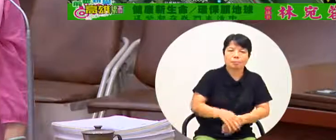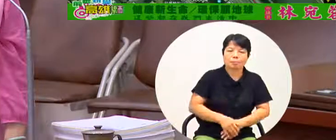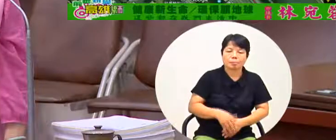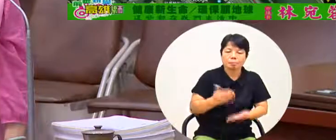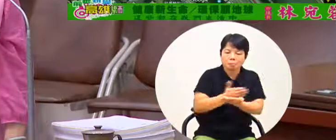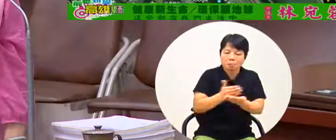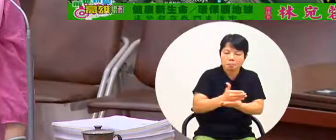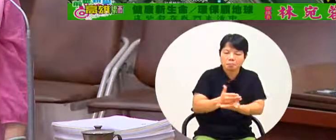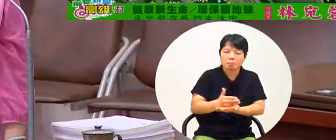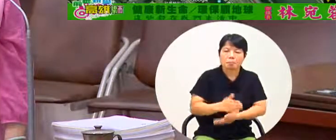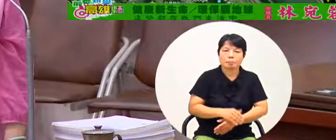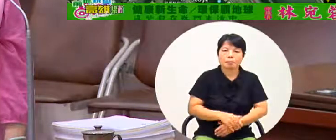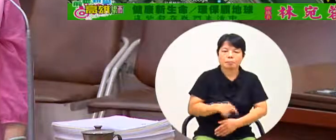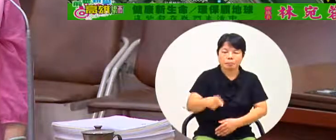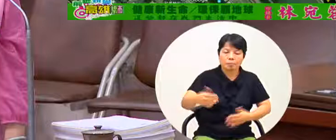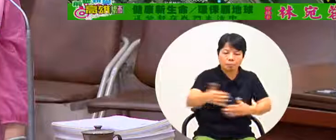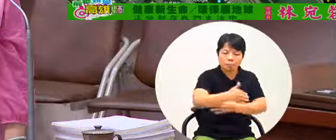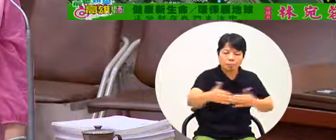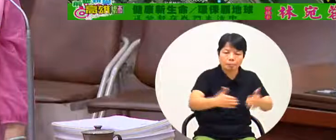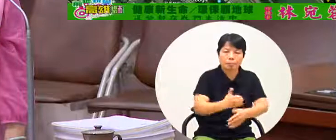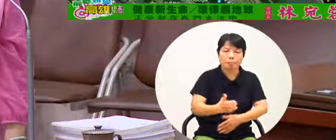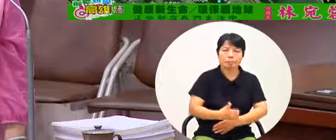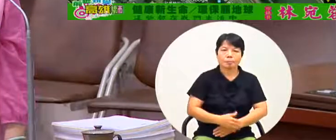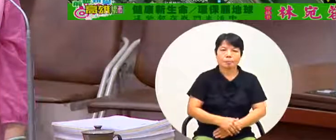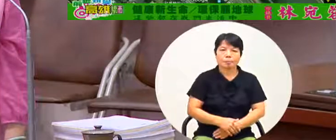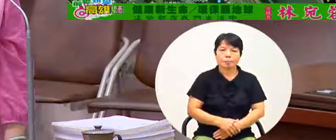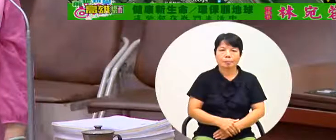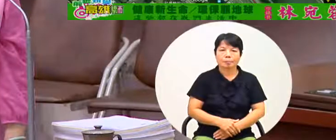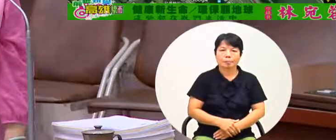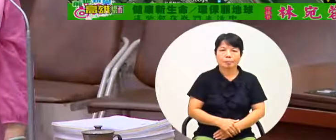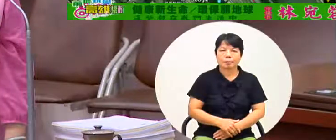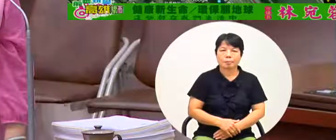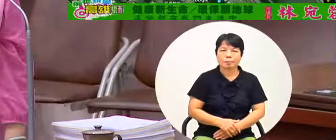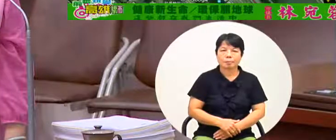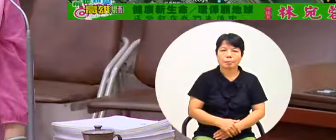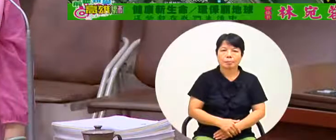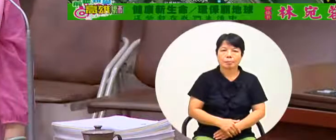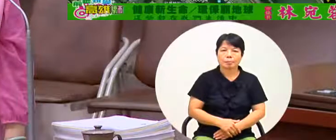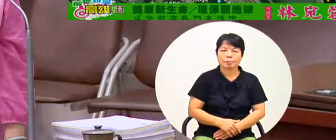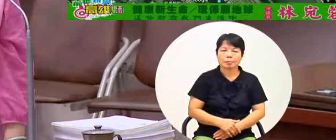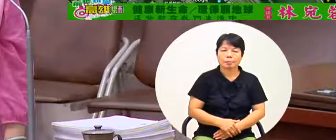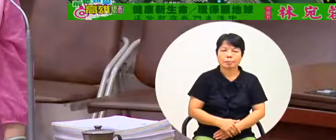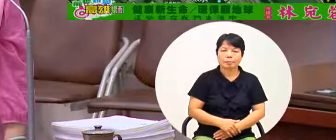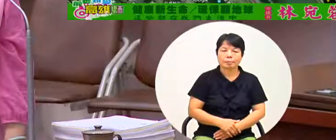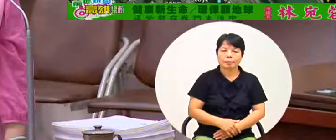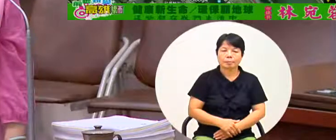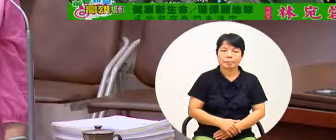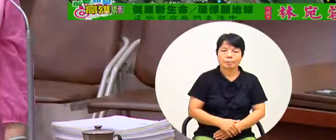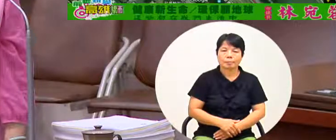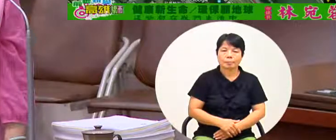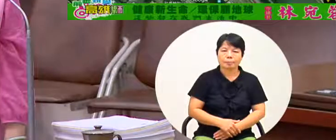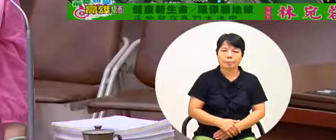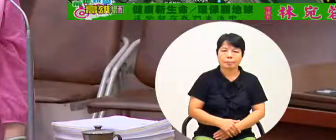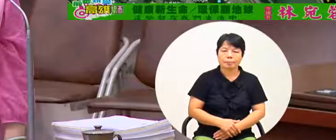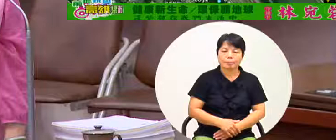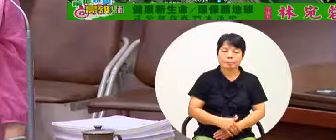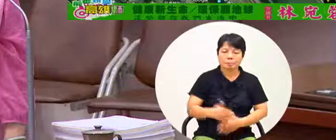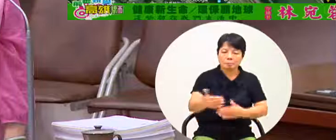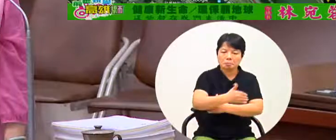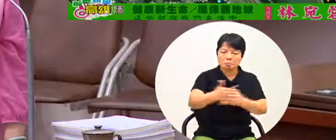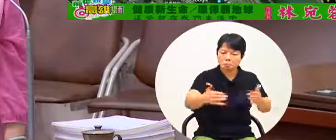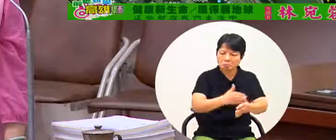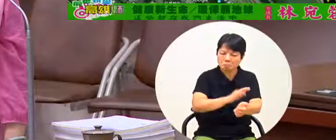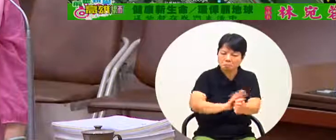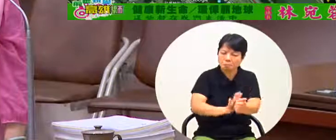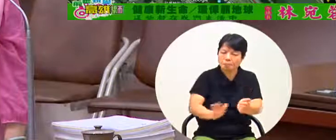有啊，底下交通方面可能较比较会有影响，还是在安